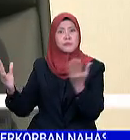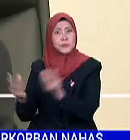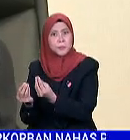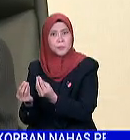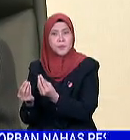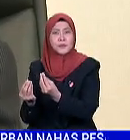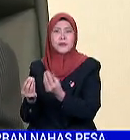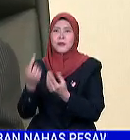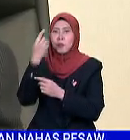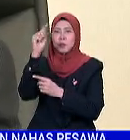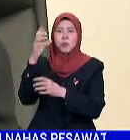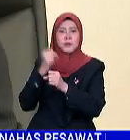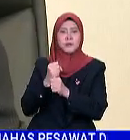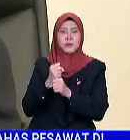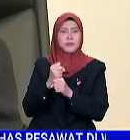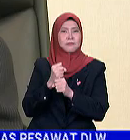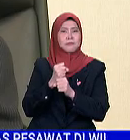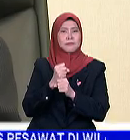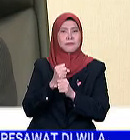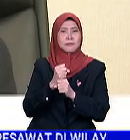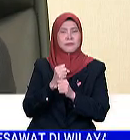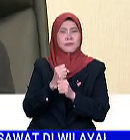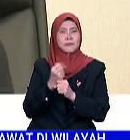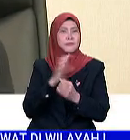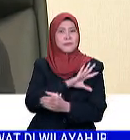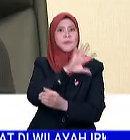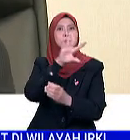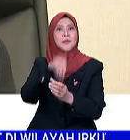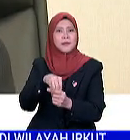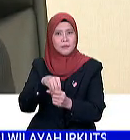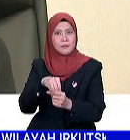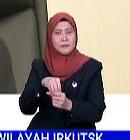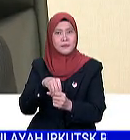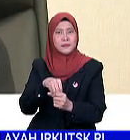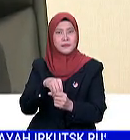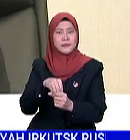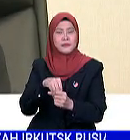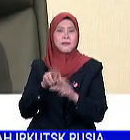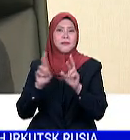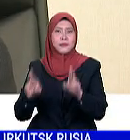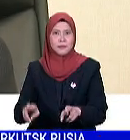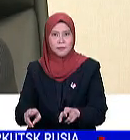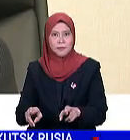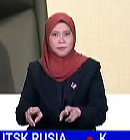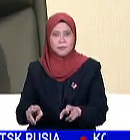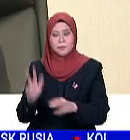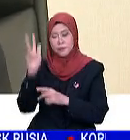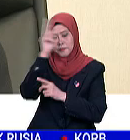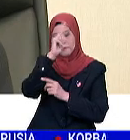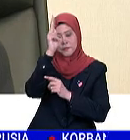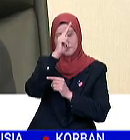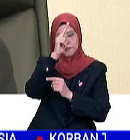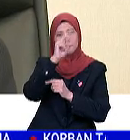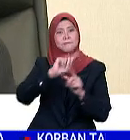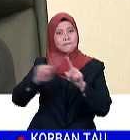daripada pencapaian plibatan rakyat pegawai kerajaan dan